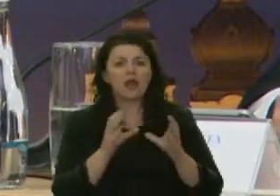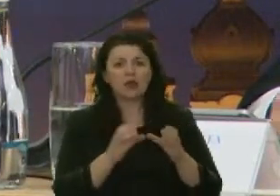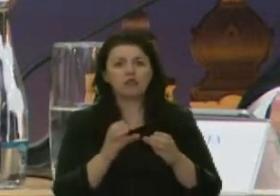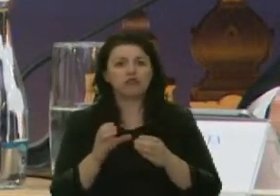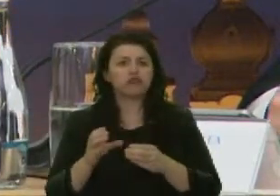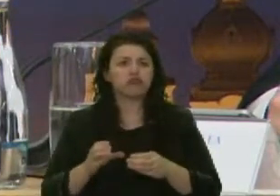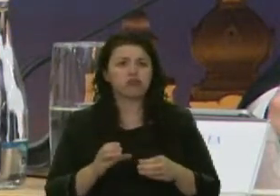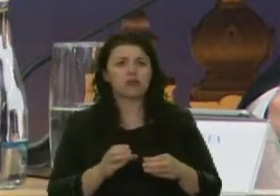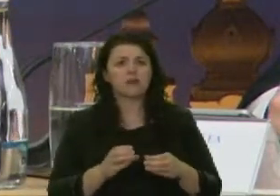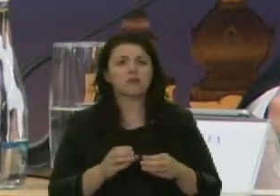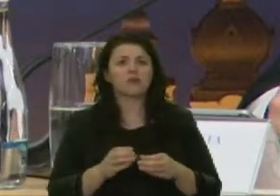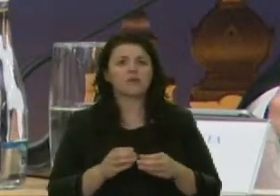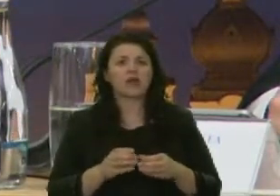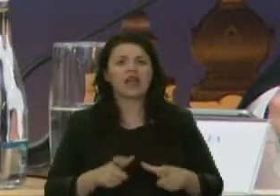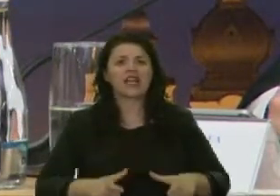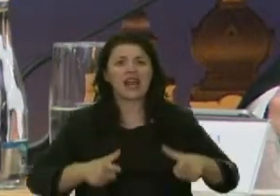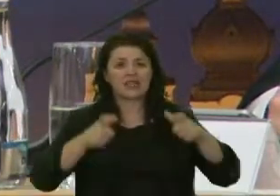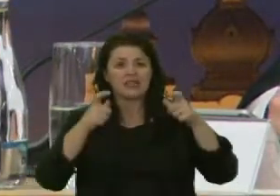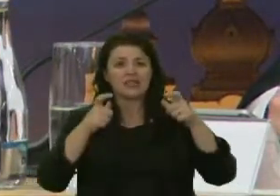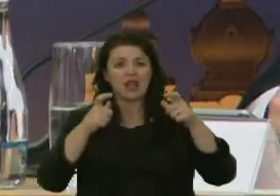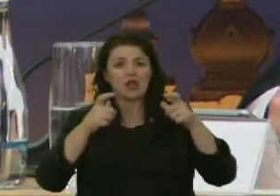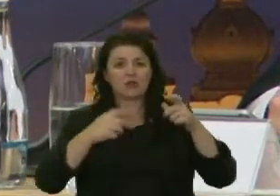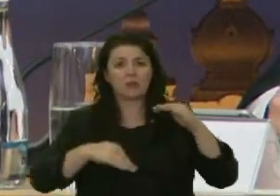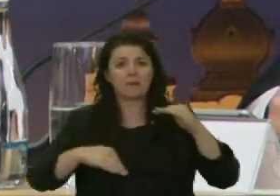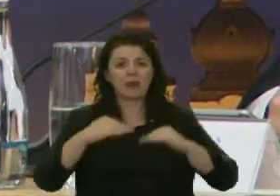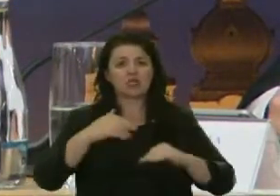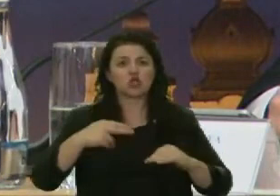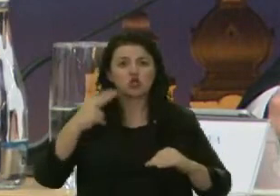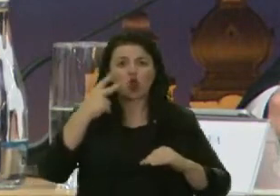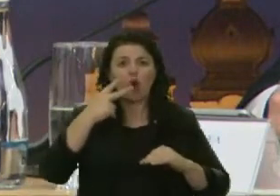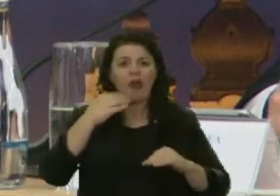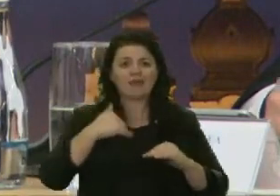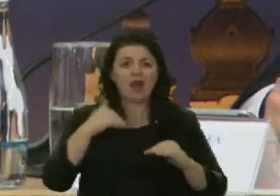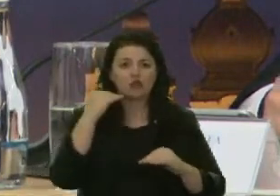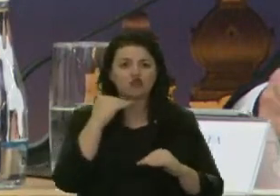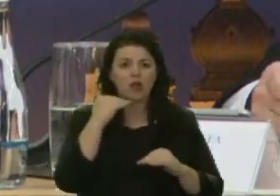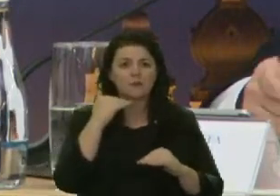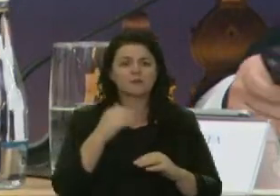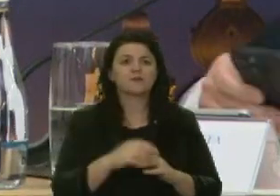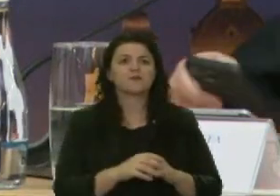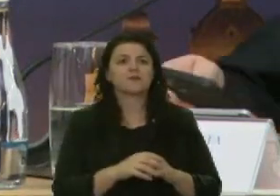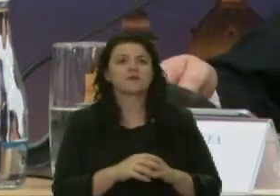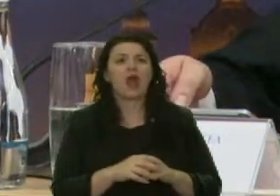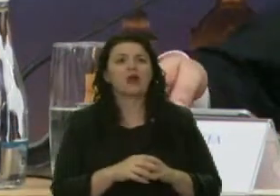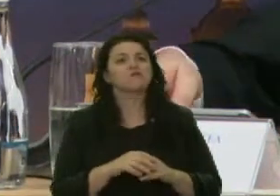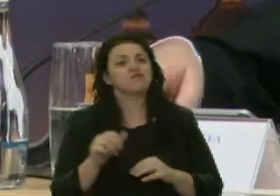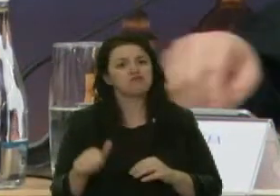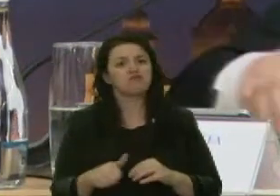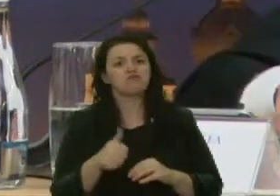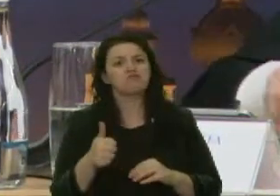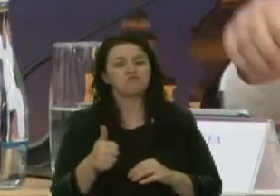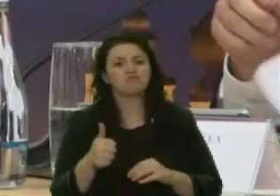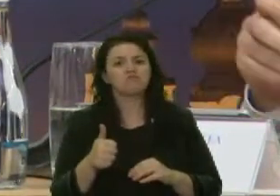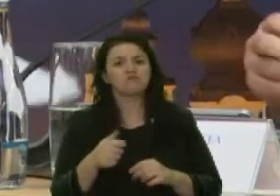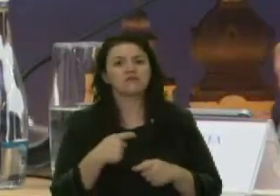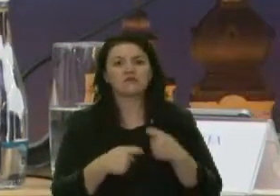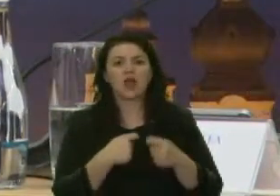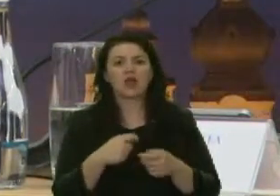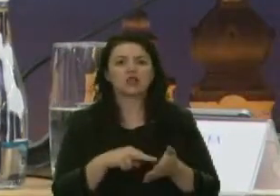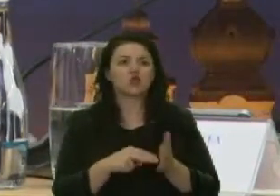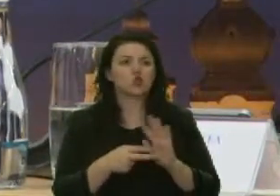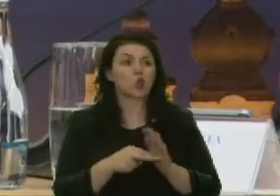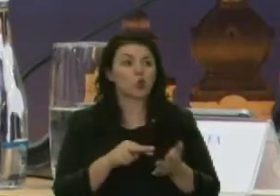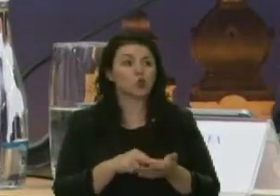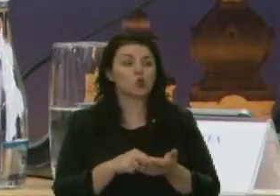în o clădire cu parter plus două etaje și care iarăși va deservi infrastructura